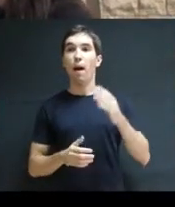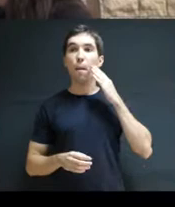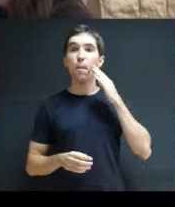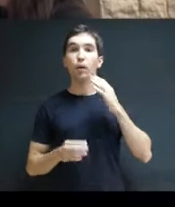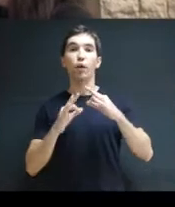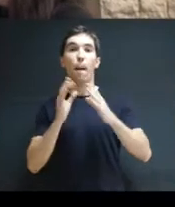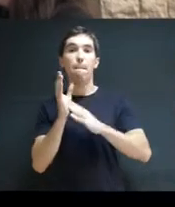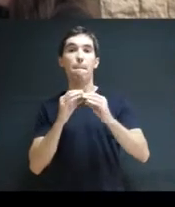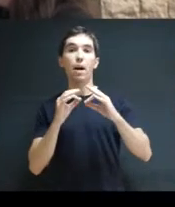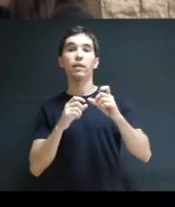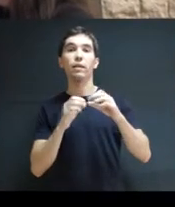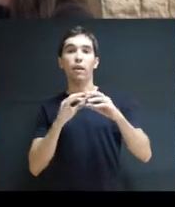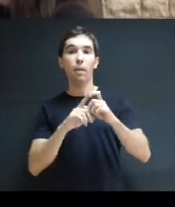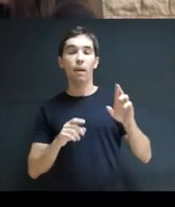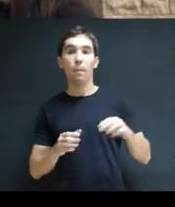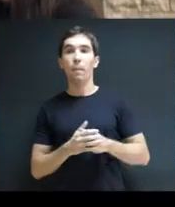Američke ambasade,